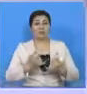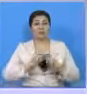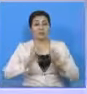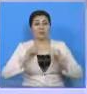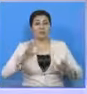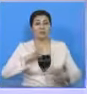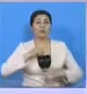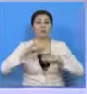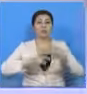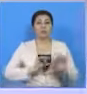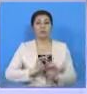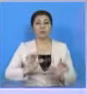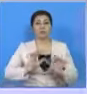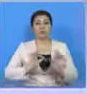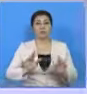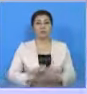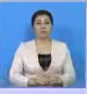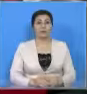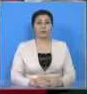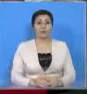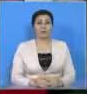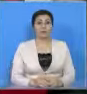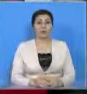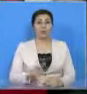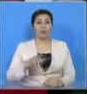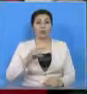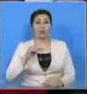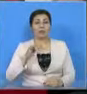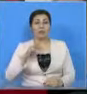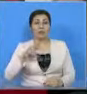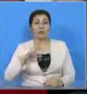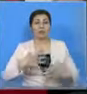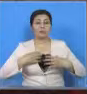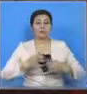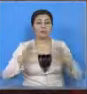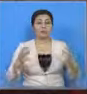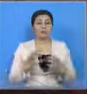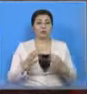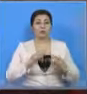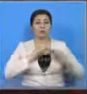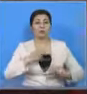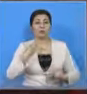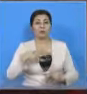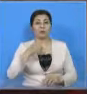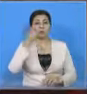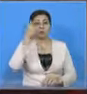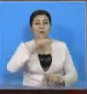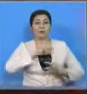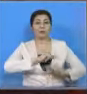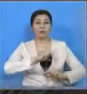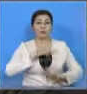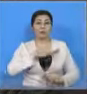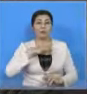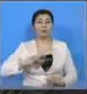Тақырыпты әріптесім Дархан Мектепбай тарқатады. Ғарифолла Құбаев денсаулық сақтау ісінде 25 жылдан бері еңбек етіп келеді. Бірнеше